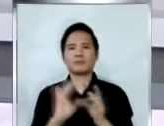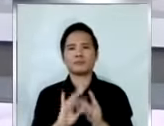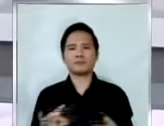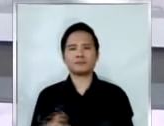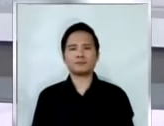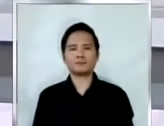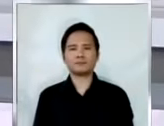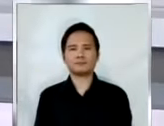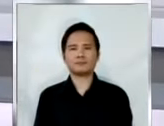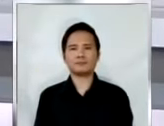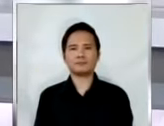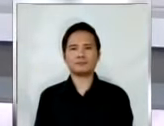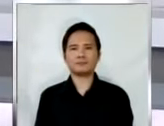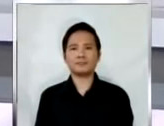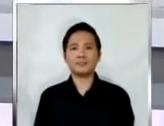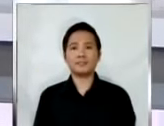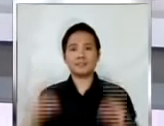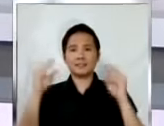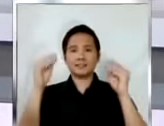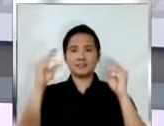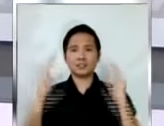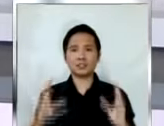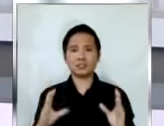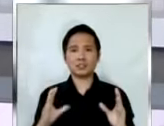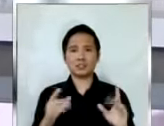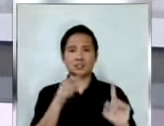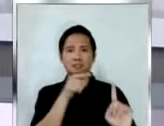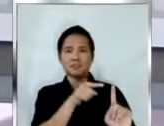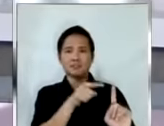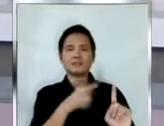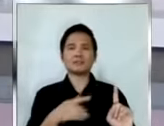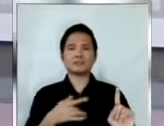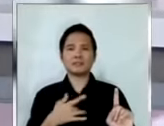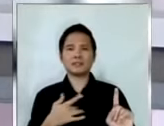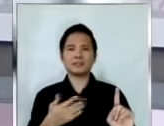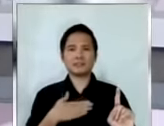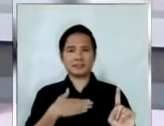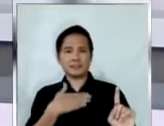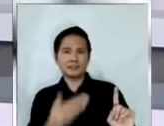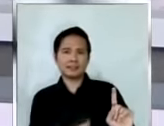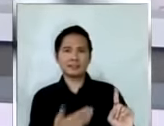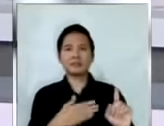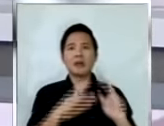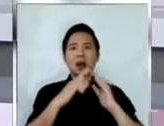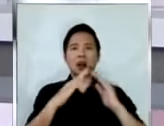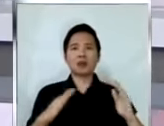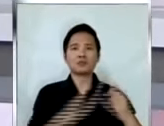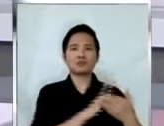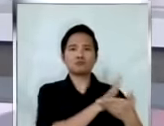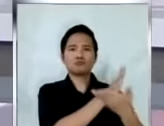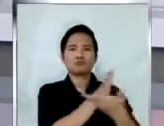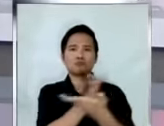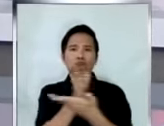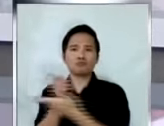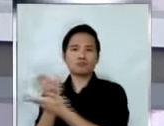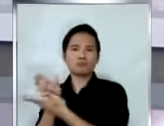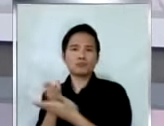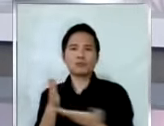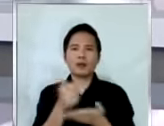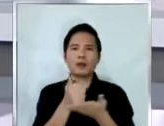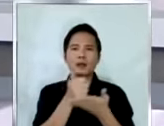Isang guro na mismo ang nagmalasakit at nagbahay-bahay para sa enrollment ng kanyang mga estudyante sa Eastern